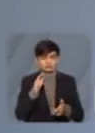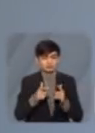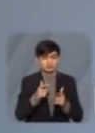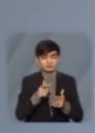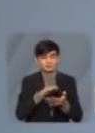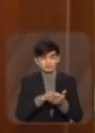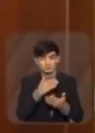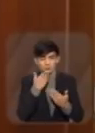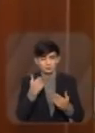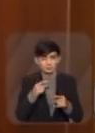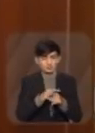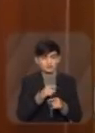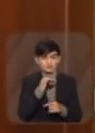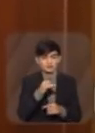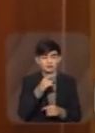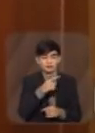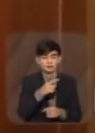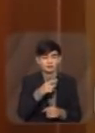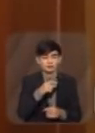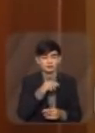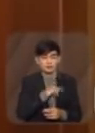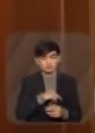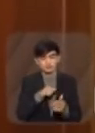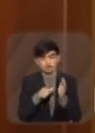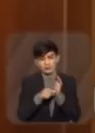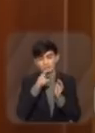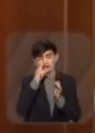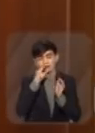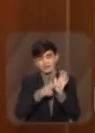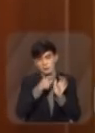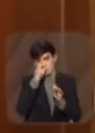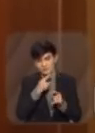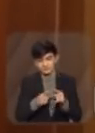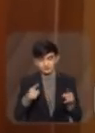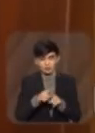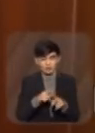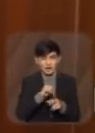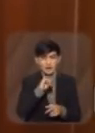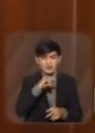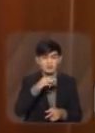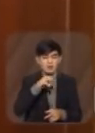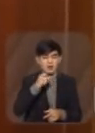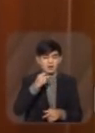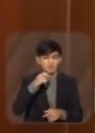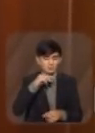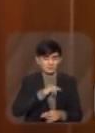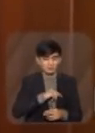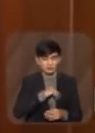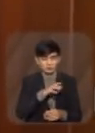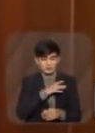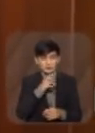келіспеймін. Сиватқанында 6-7 айдың көлемі болған шығар енді Аймағамбет мырзаның. Сондықтан осы айда ол осы